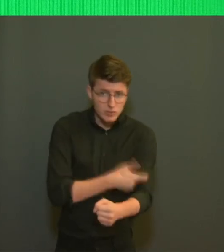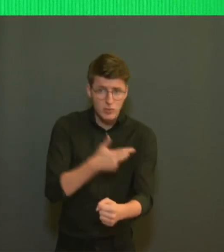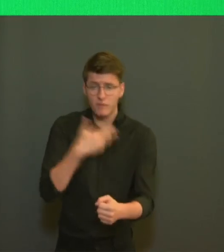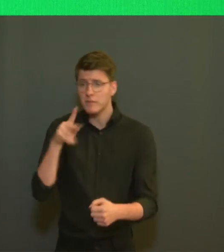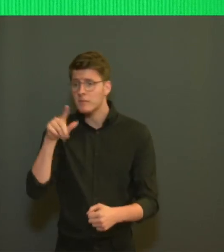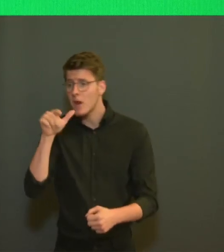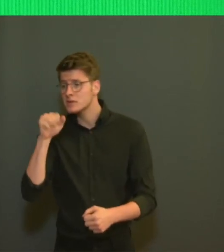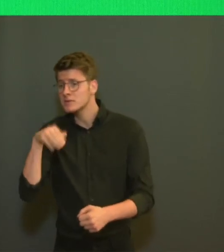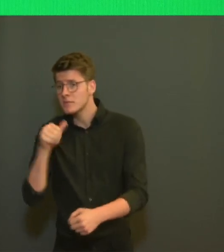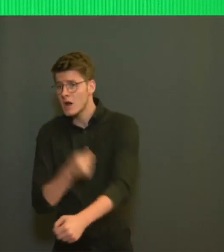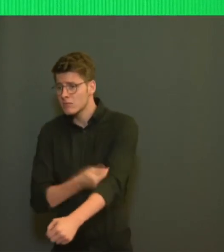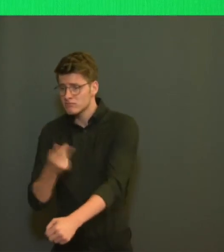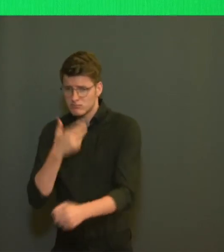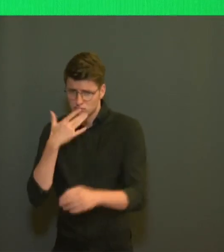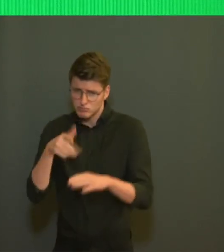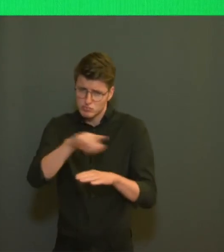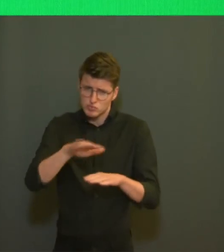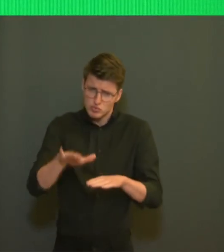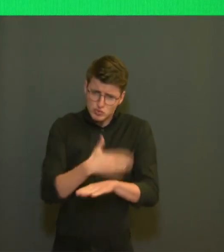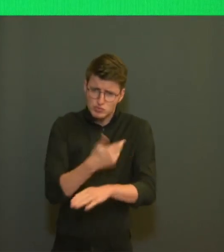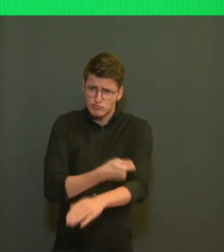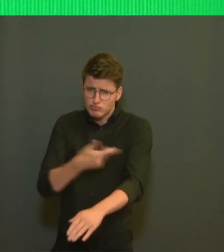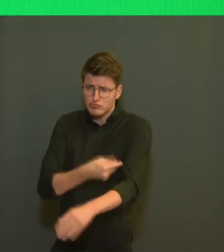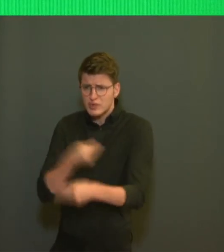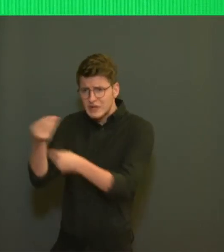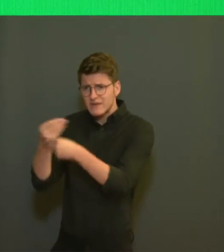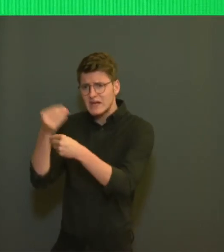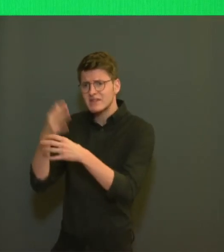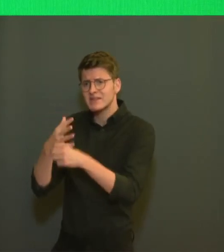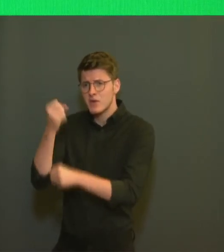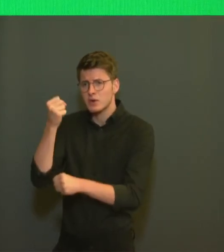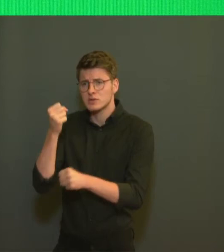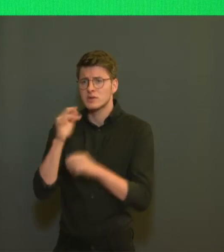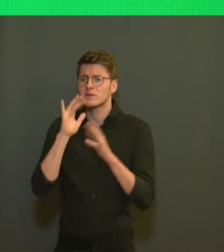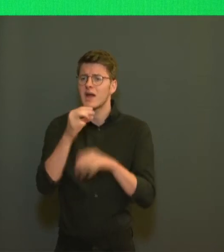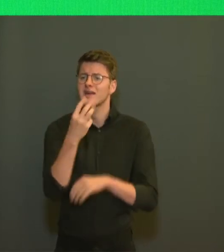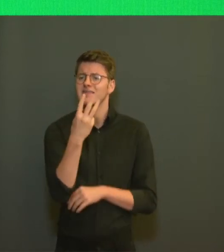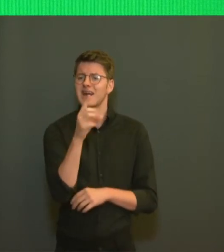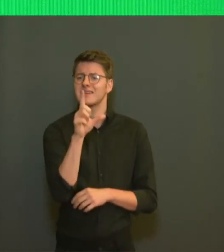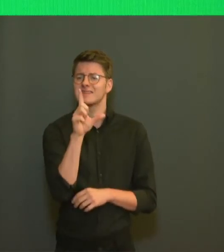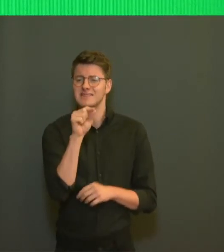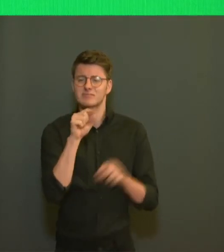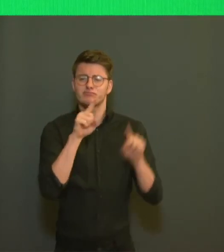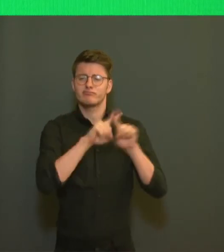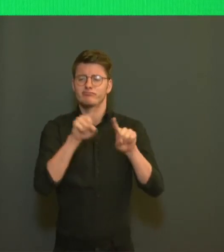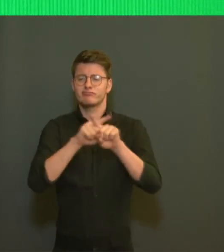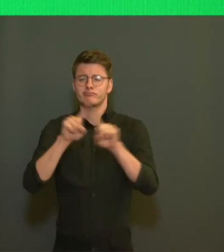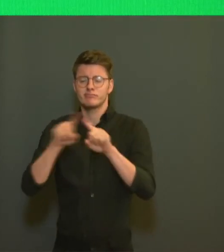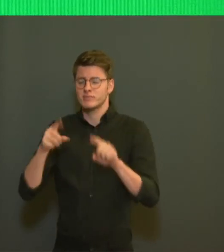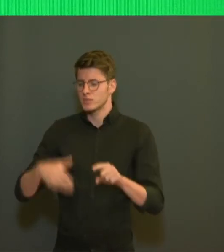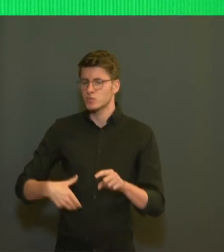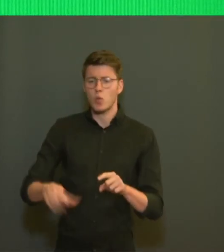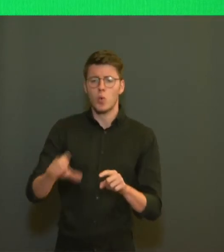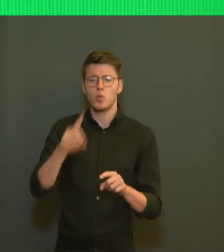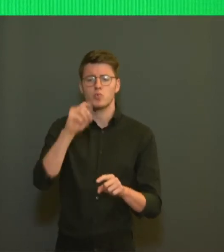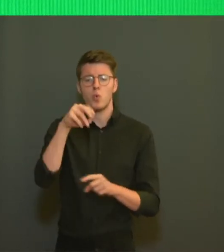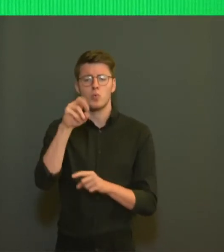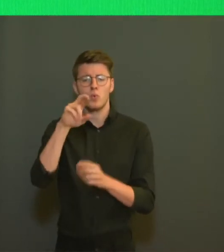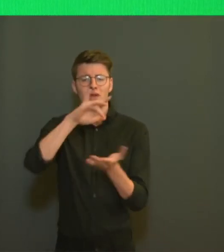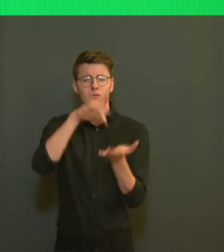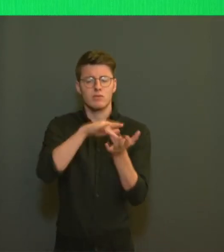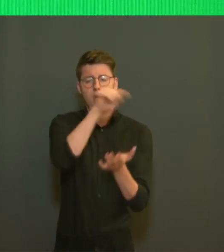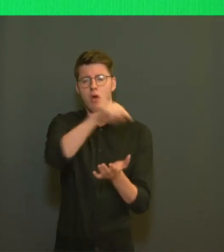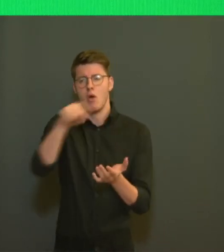En daarvoor kan je terecht in een van de 13 donorcentra in Vlaanderen. We kunnen deze oproep alleen maar ondersteunen.